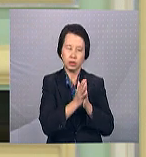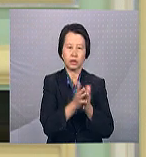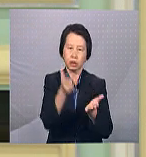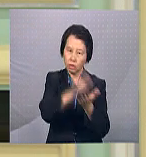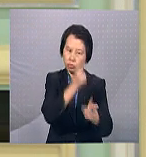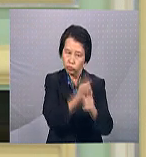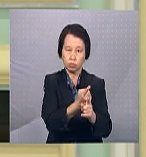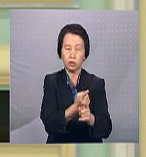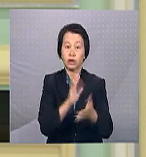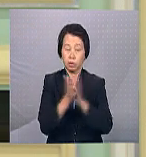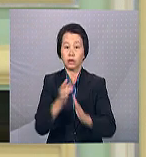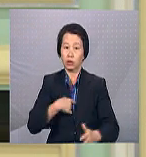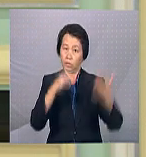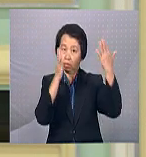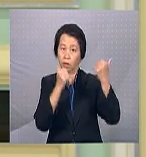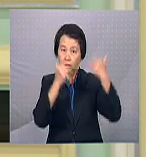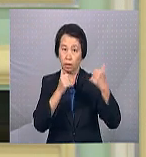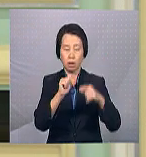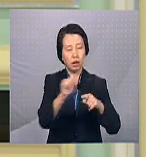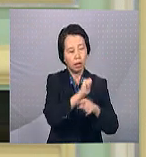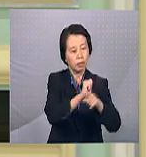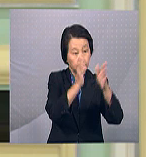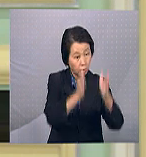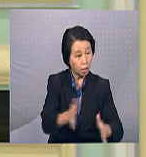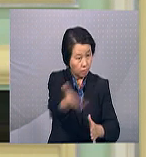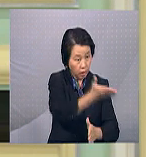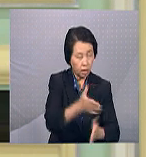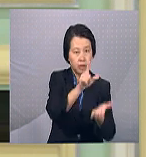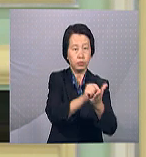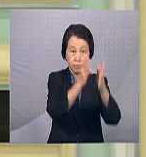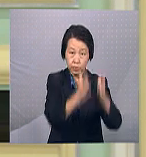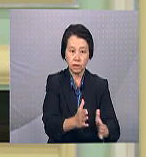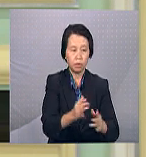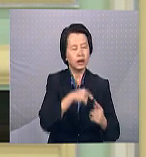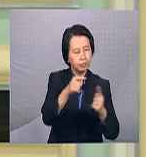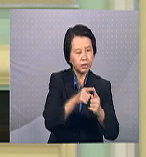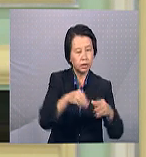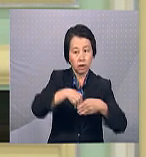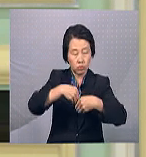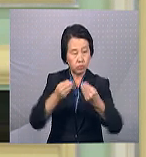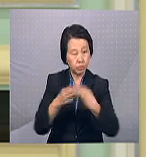Dan sebab itulah saya harap pengamal media apabila menyiarkan berita,